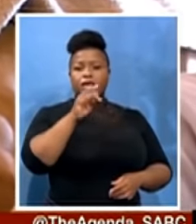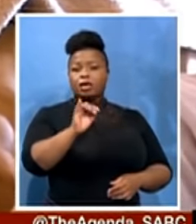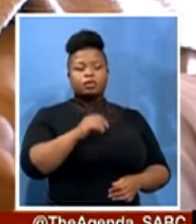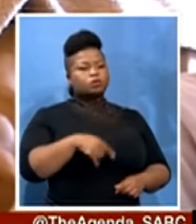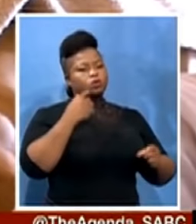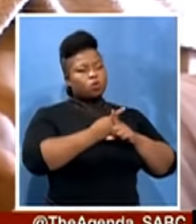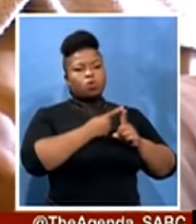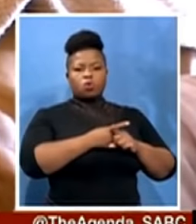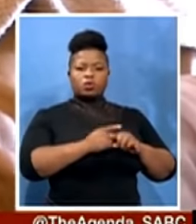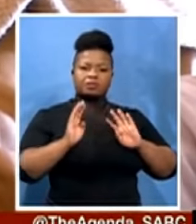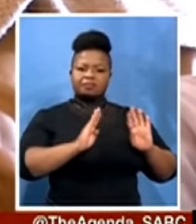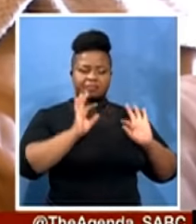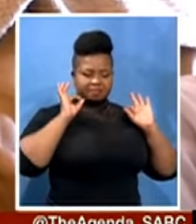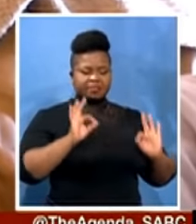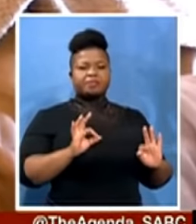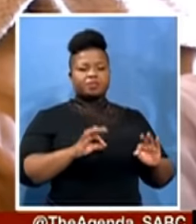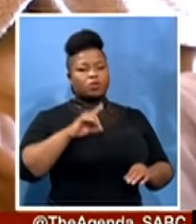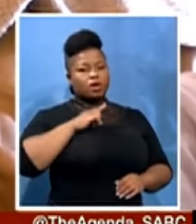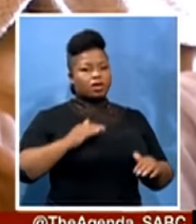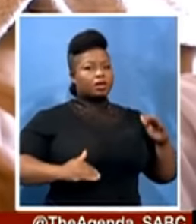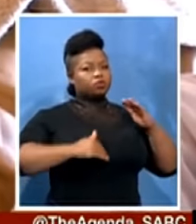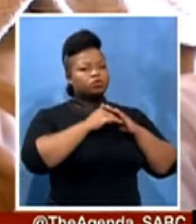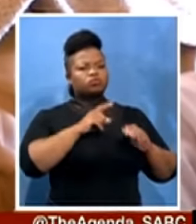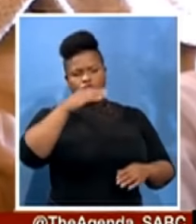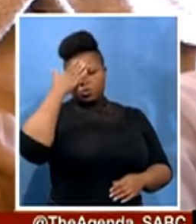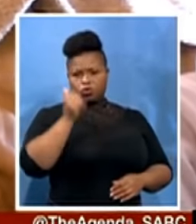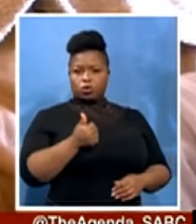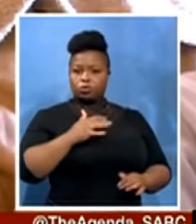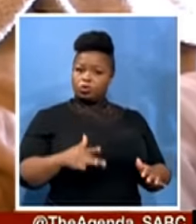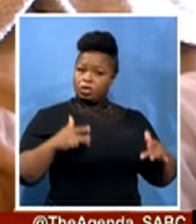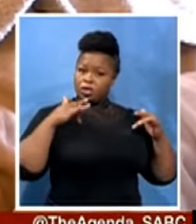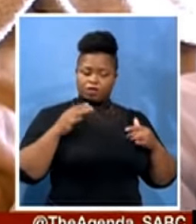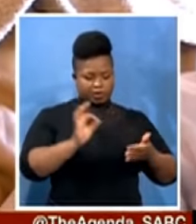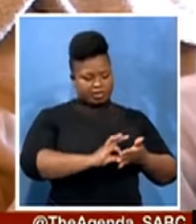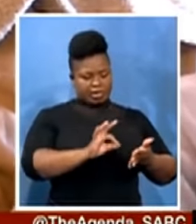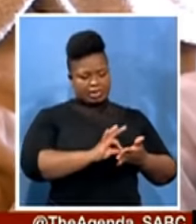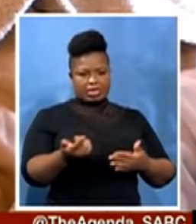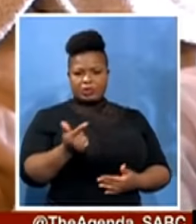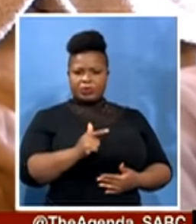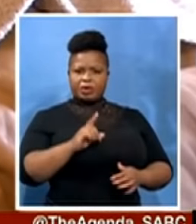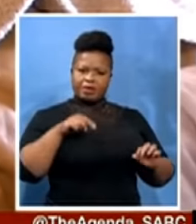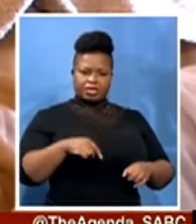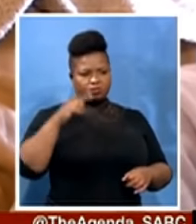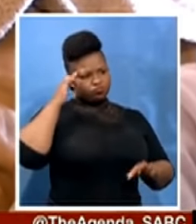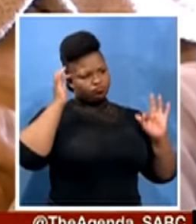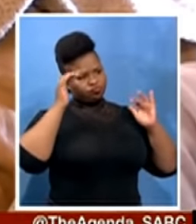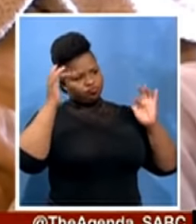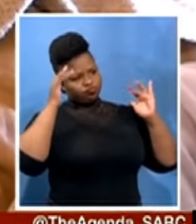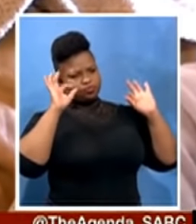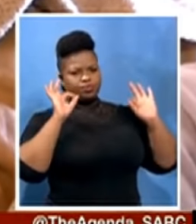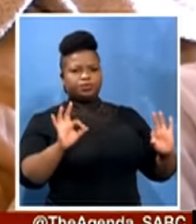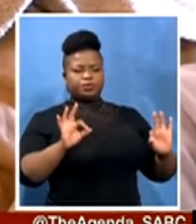ukuthi ubazi ukuthi uma uphila fana ube clean in thoughts and ube clean and in deed. Ubazi